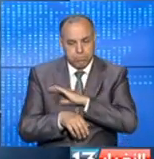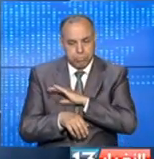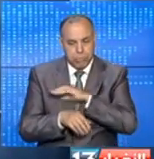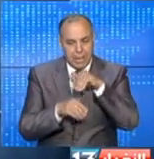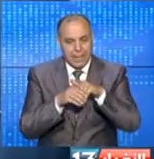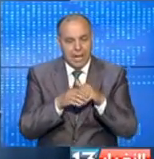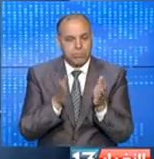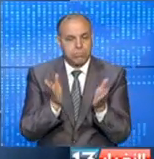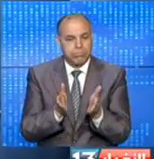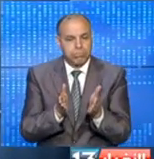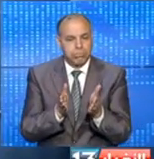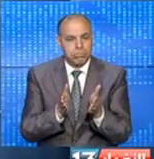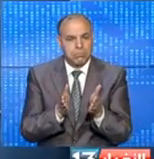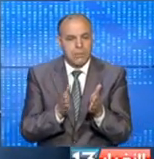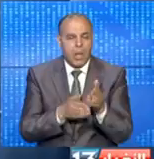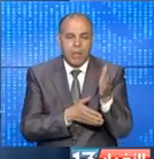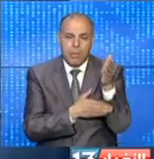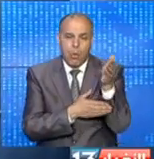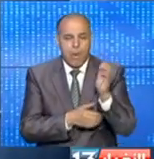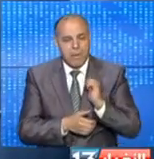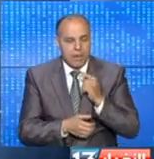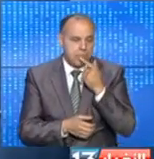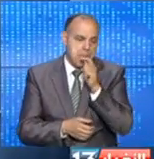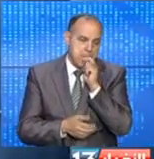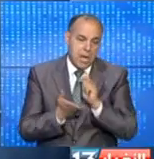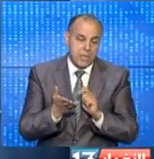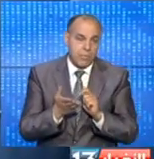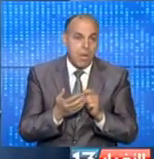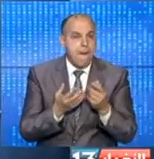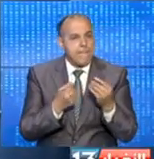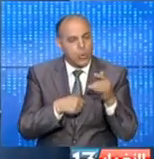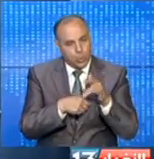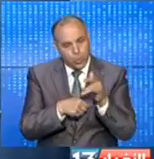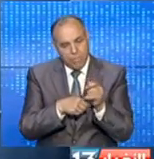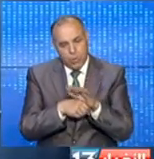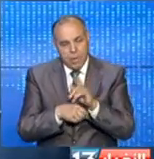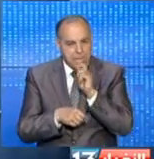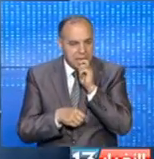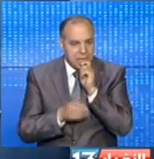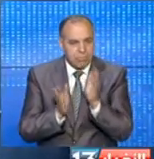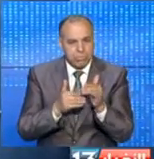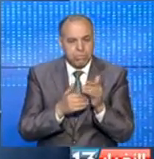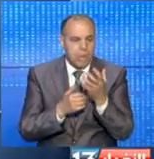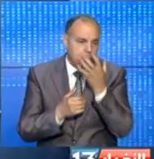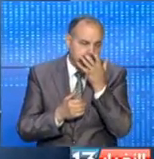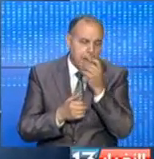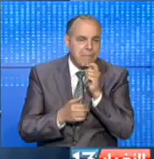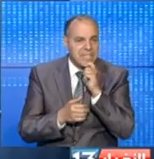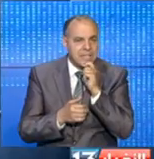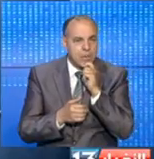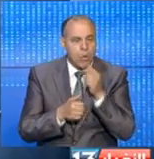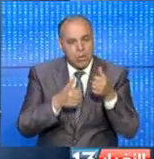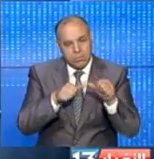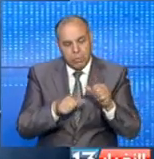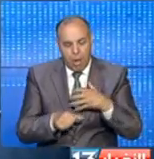داخل المؤسسات الصحيه في القطاعين العام والخاص و عدد المصابين بالفيروس باقسام العنايه المركزه او الخاضعين